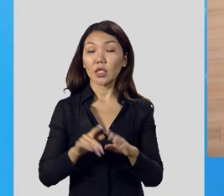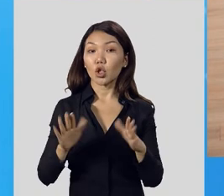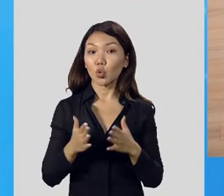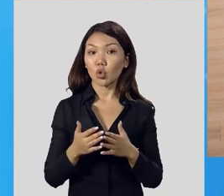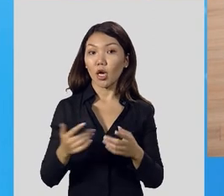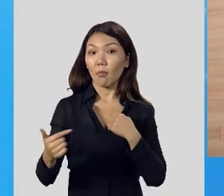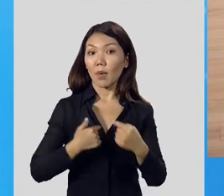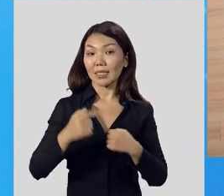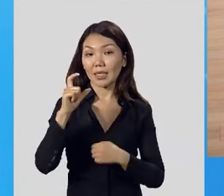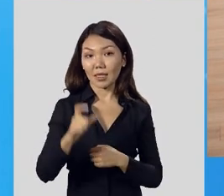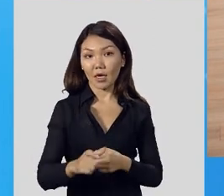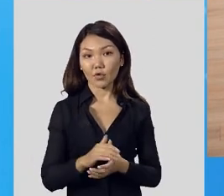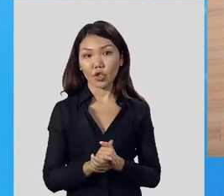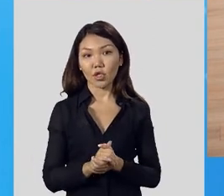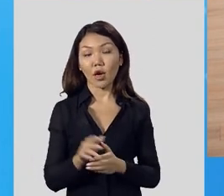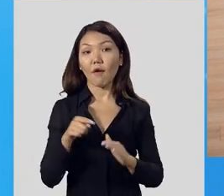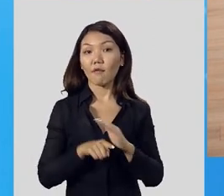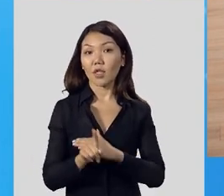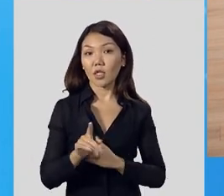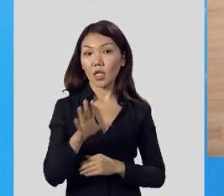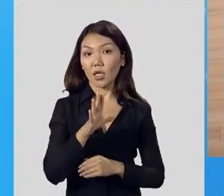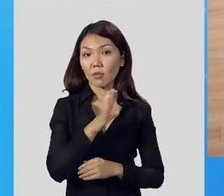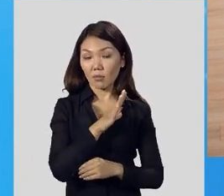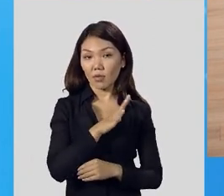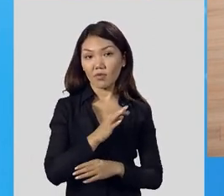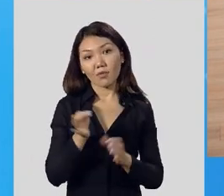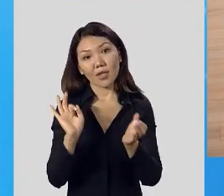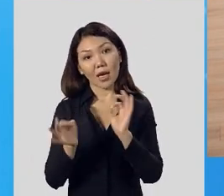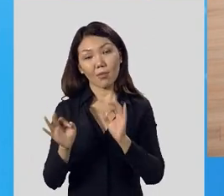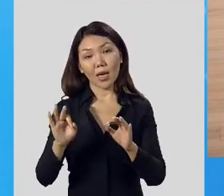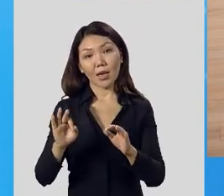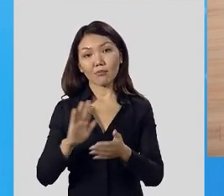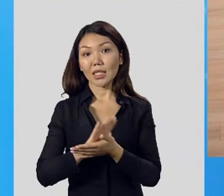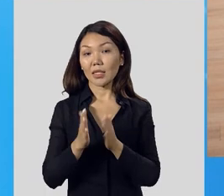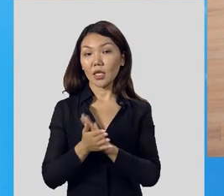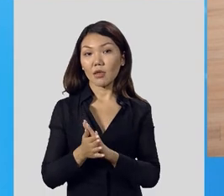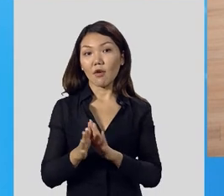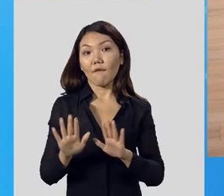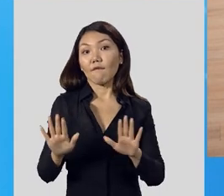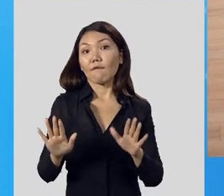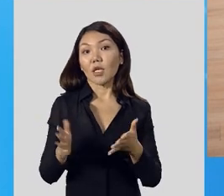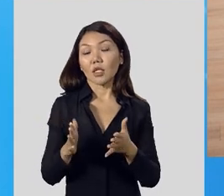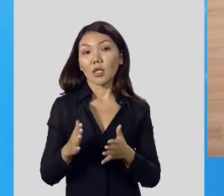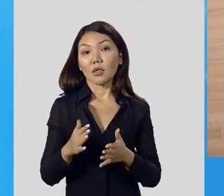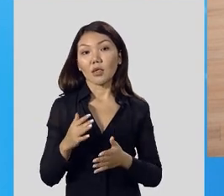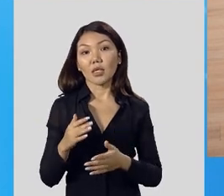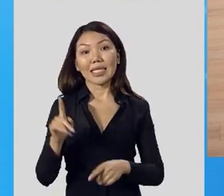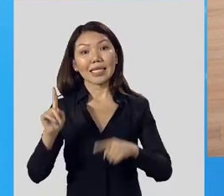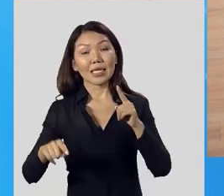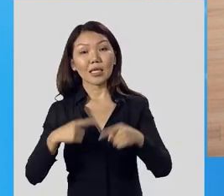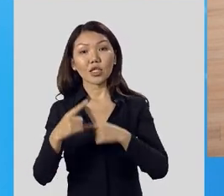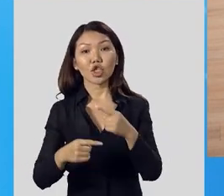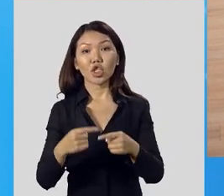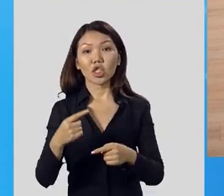пострадавший, будучи поначалу в удовлетворительном состоянии, внезапно, иногда через несколько дней после